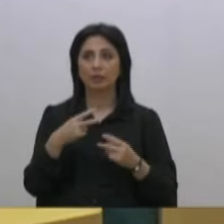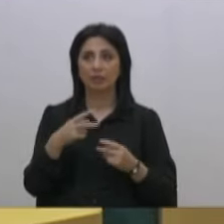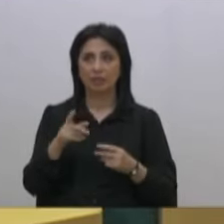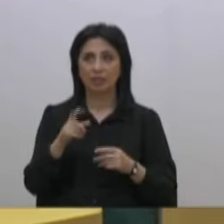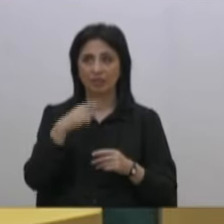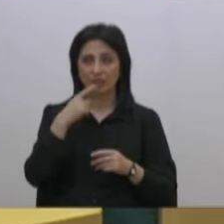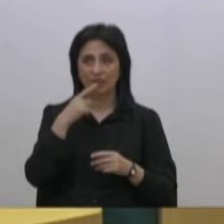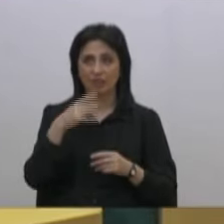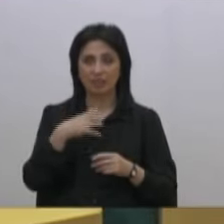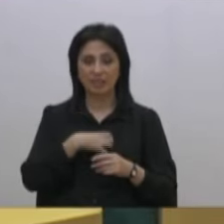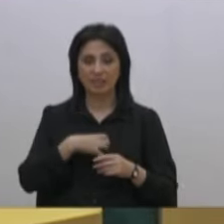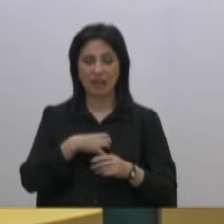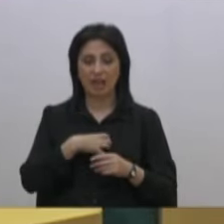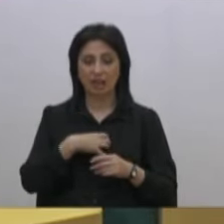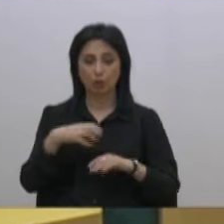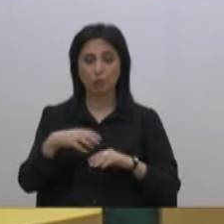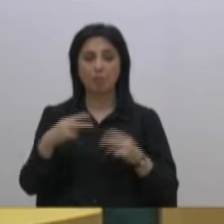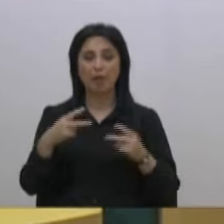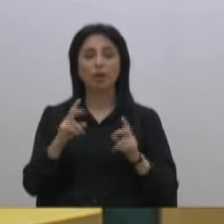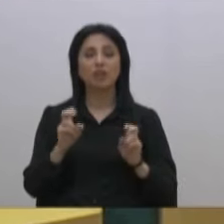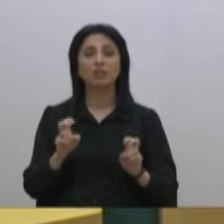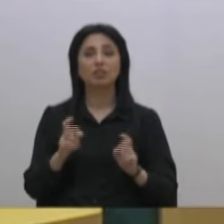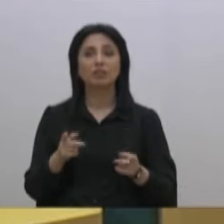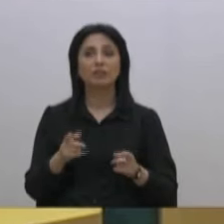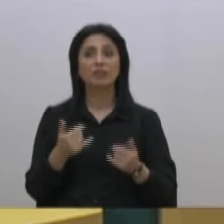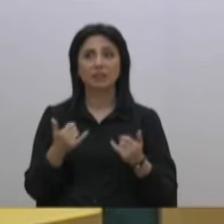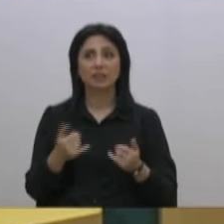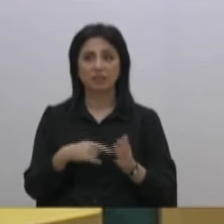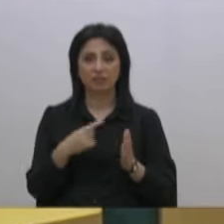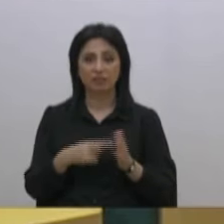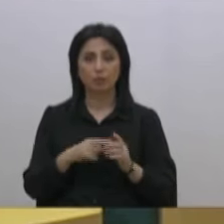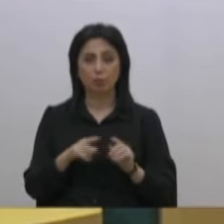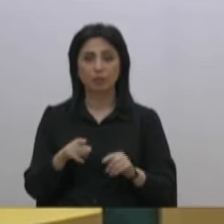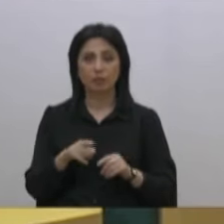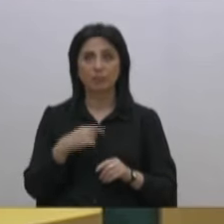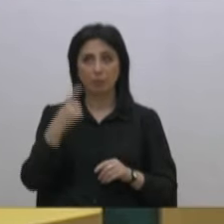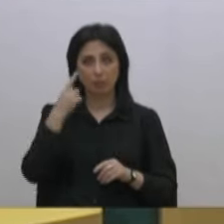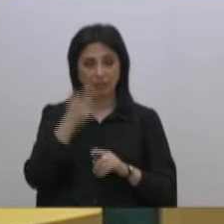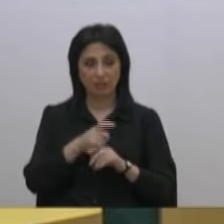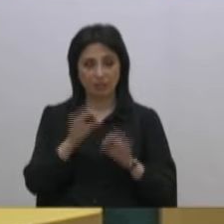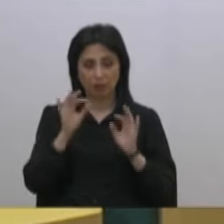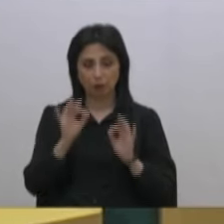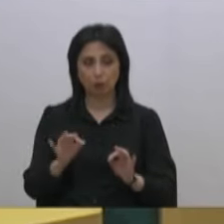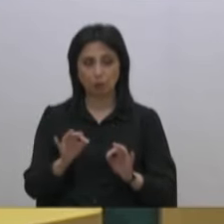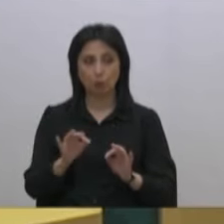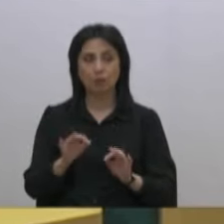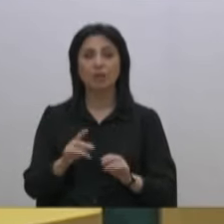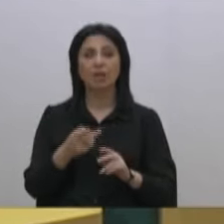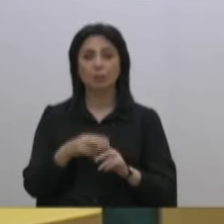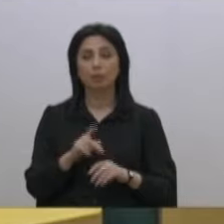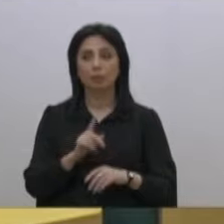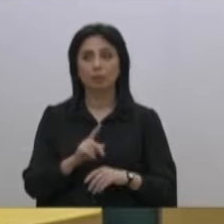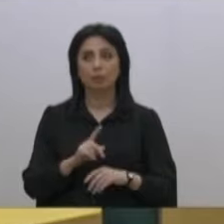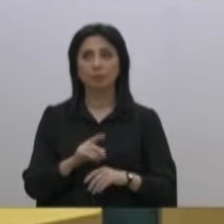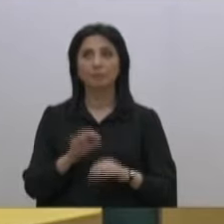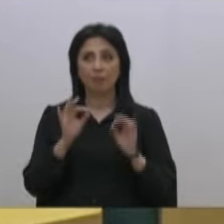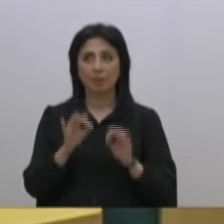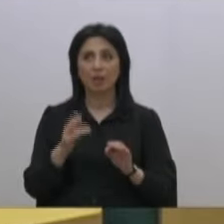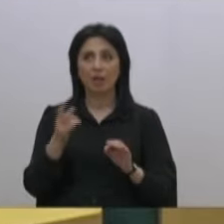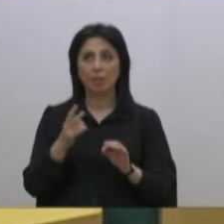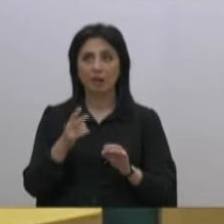სიტყვა სტრატეგიული პარტნიორი რას ნიშნავს, რომ დღეს დასო ოპოზიციამ კითხვა და მე მგონი ძალიან სწორადაც დასვა, იმიტომ რომ მართლა